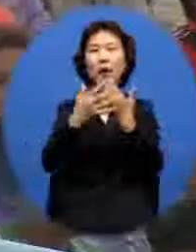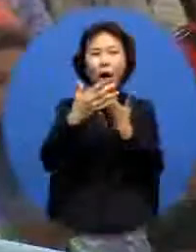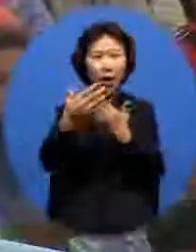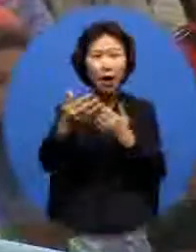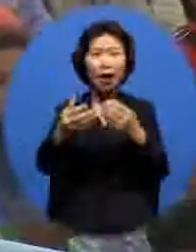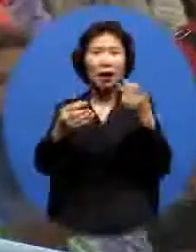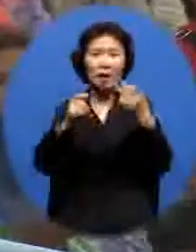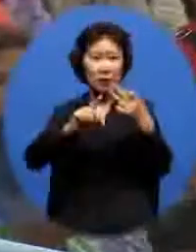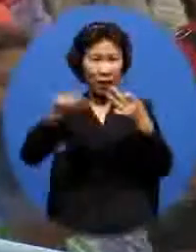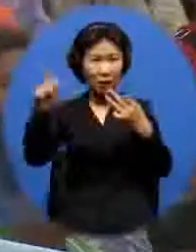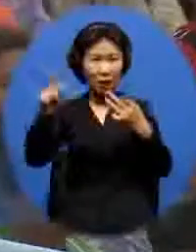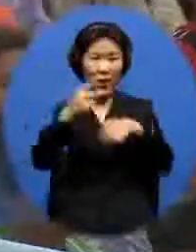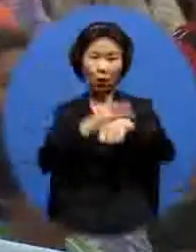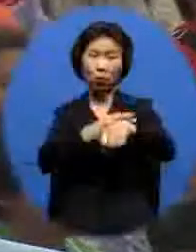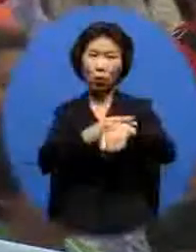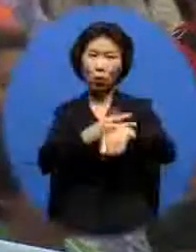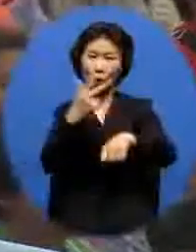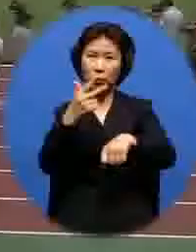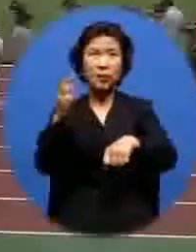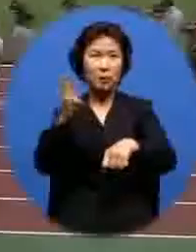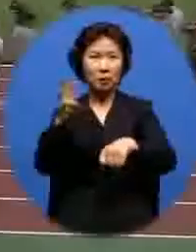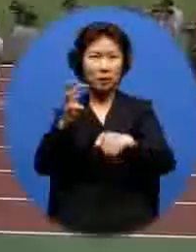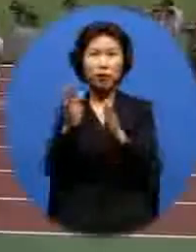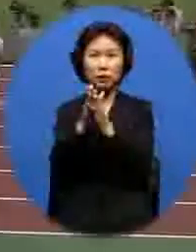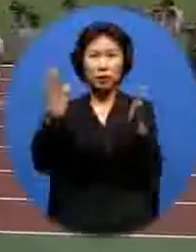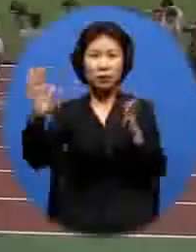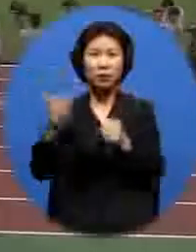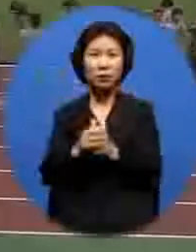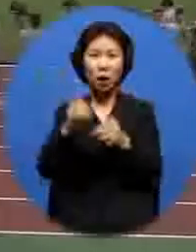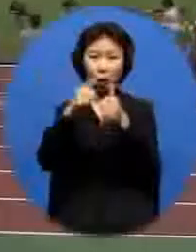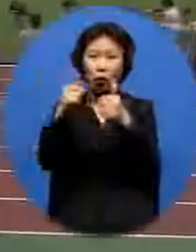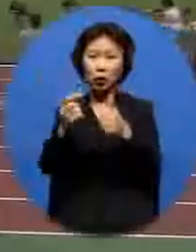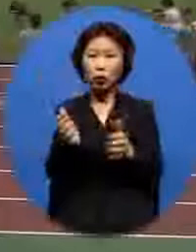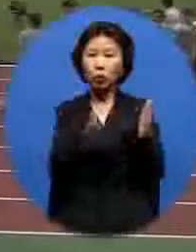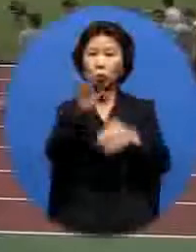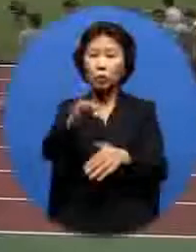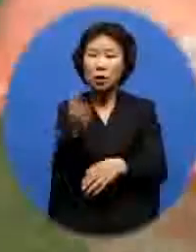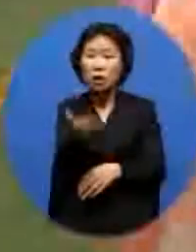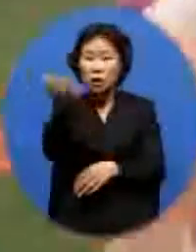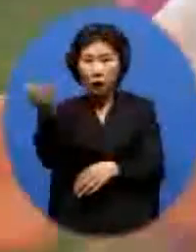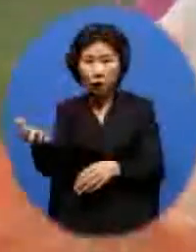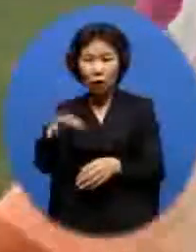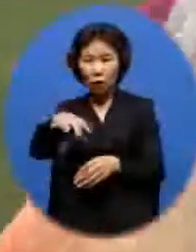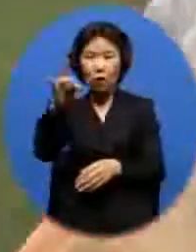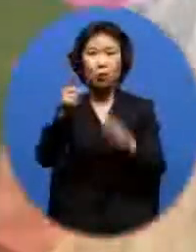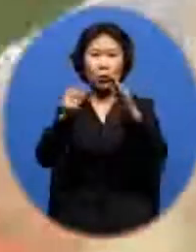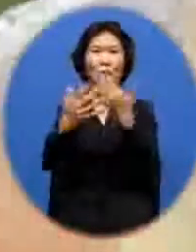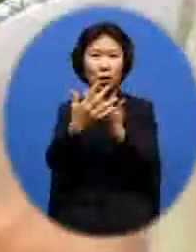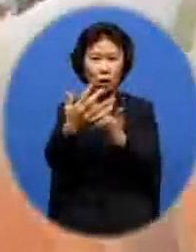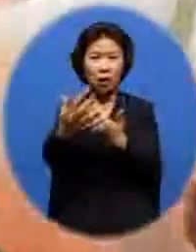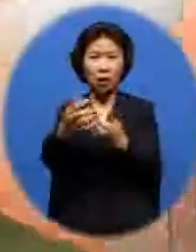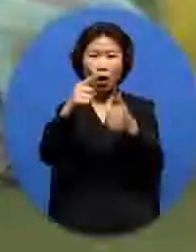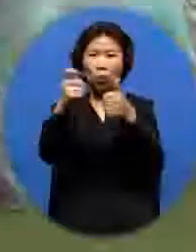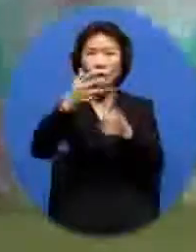홍주 종합경기장에서 그 화려한 막을 열었습니다. 홍성으로 도청을 이전한 후 처음으로 열리는 이번 대회는 홍성의 꿈